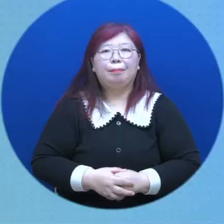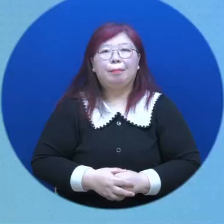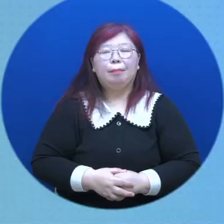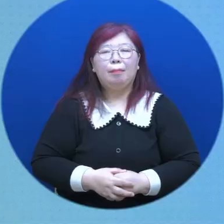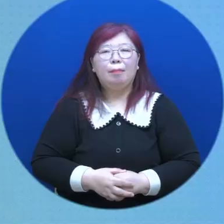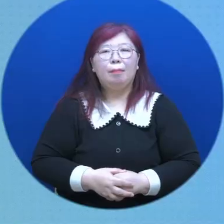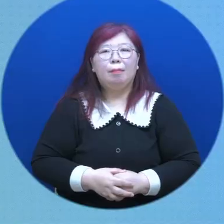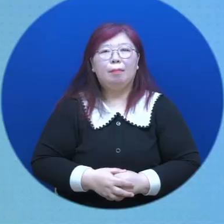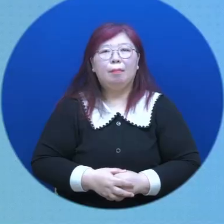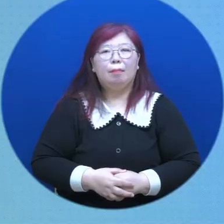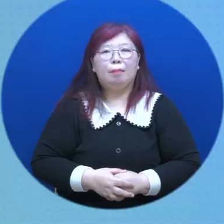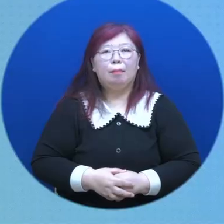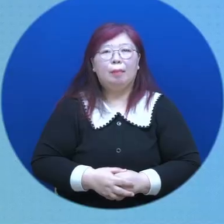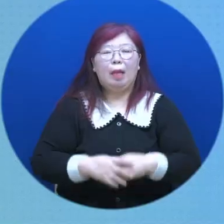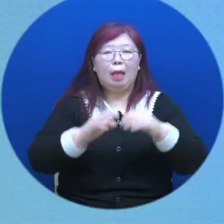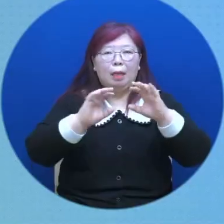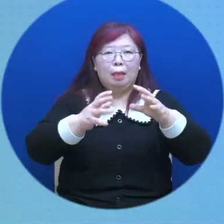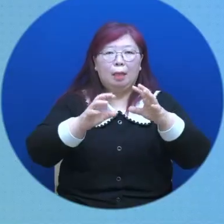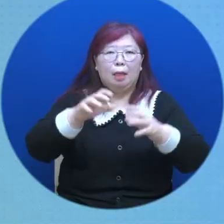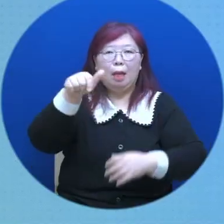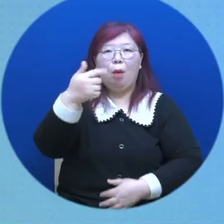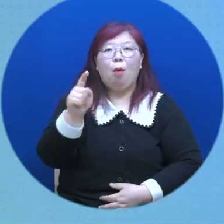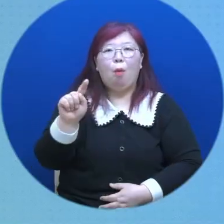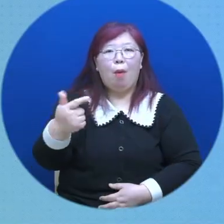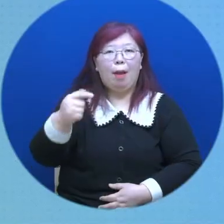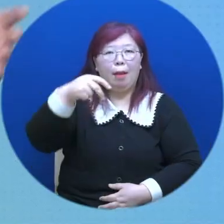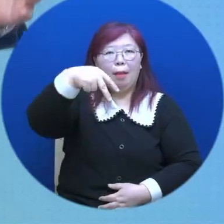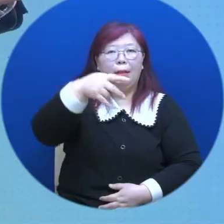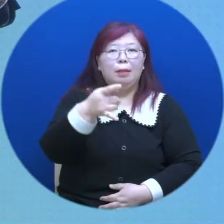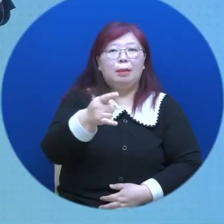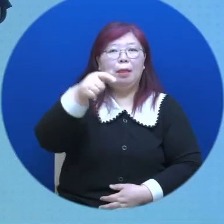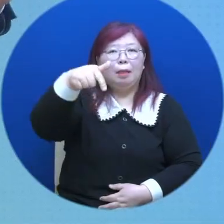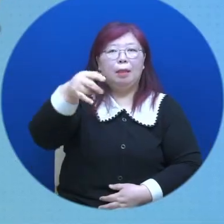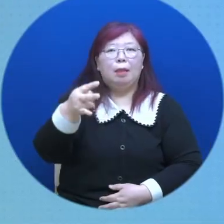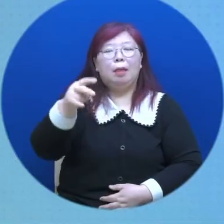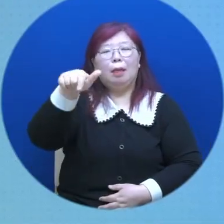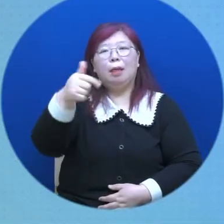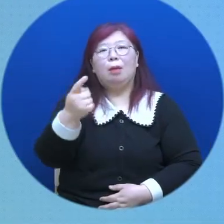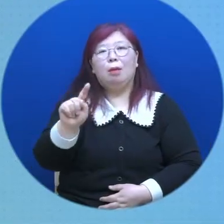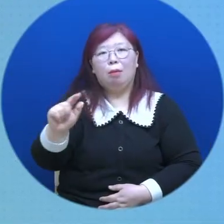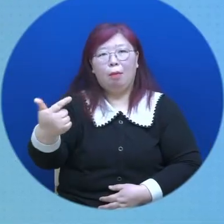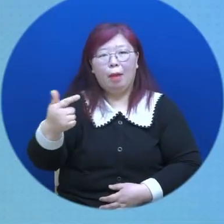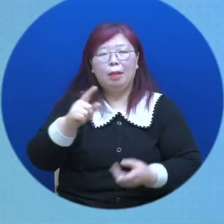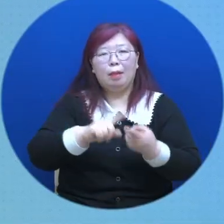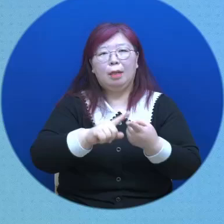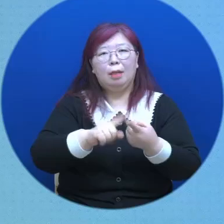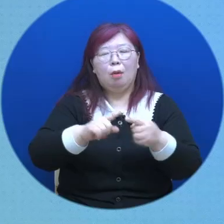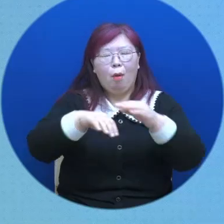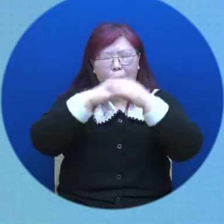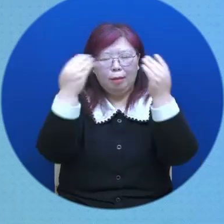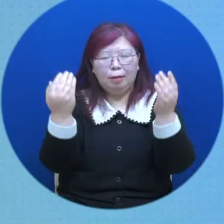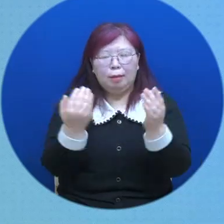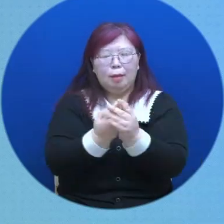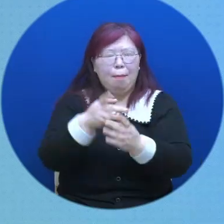눈을 세계관이라고 말을 합니다. 그런데 그 코페르니쿠스가